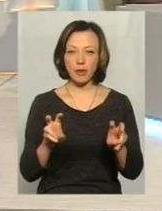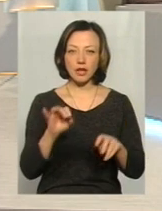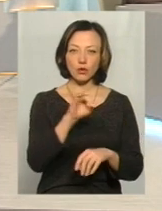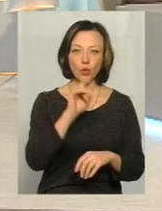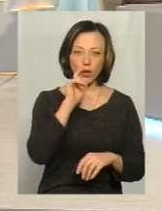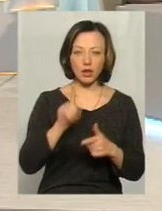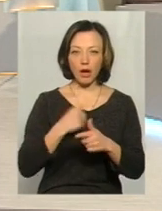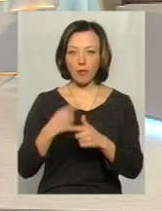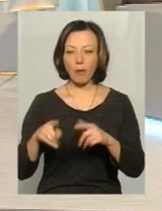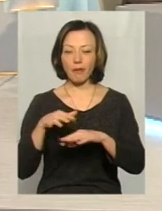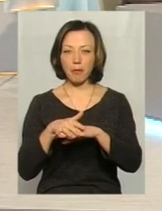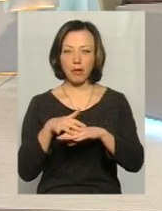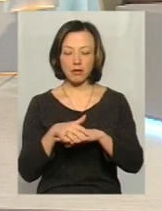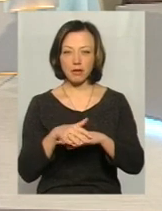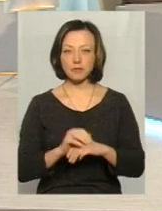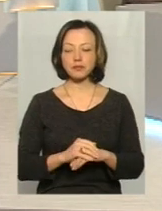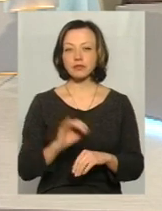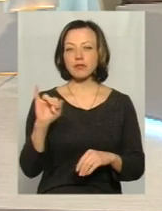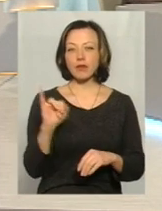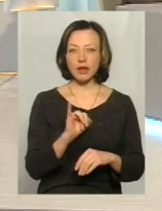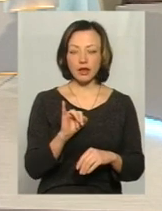історії України, чи то математики. І